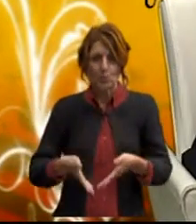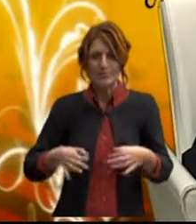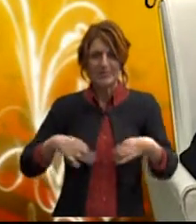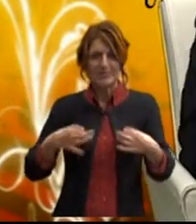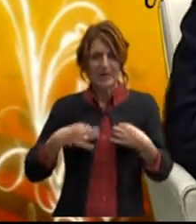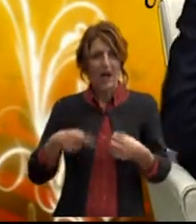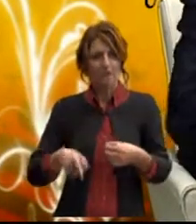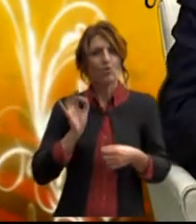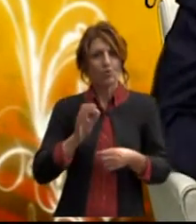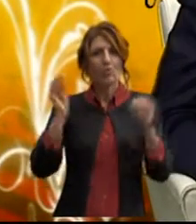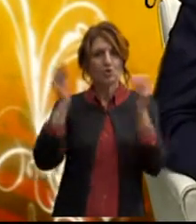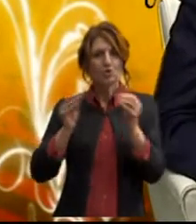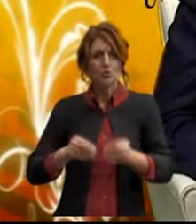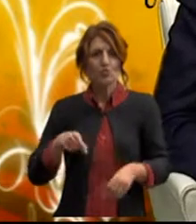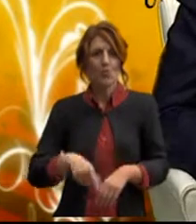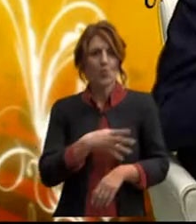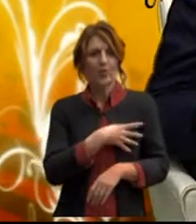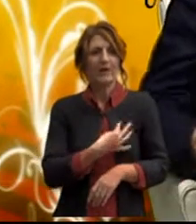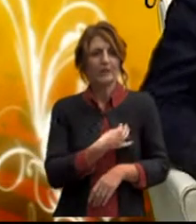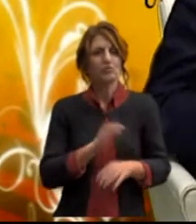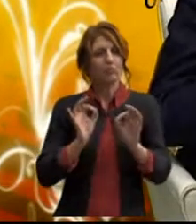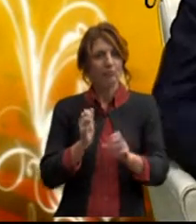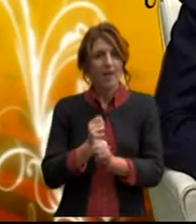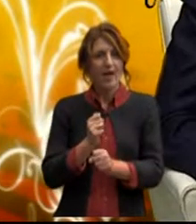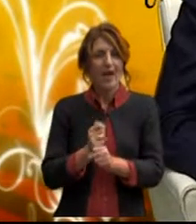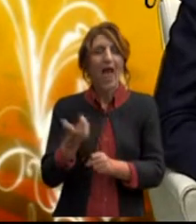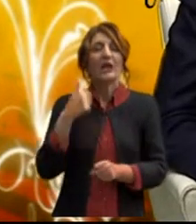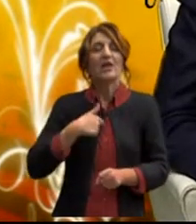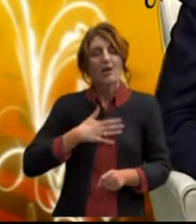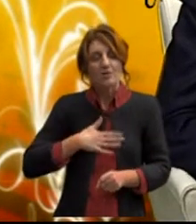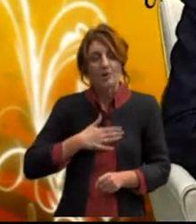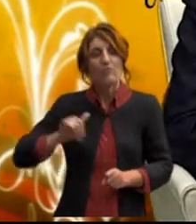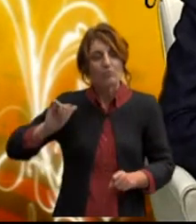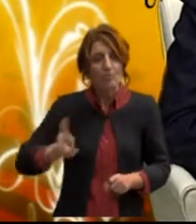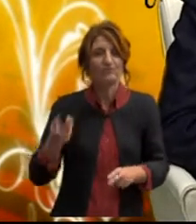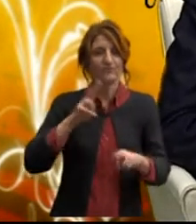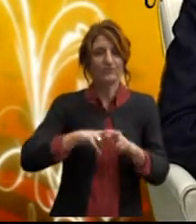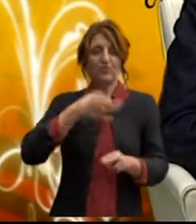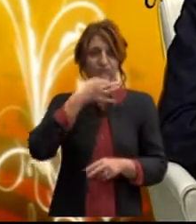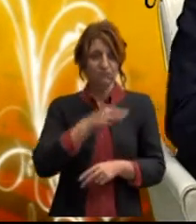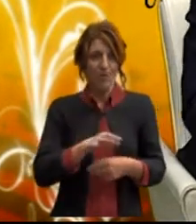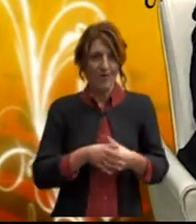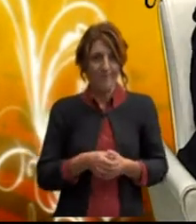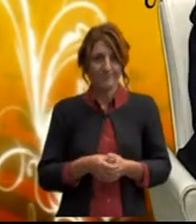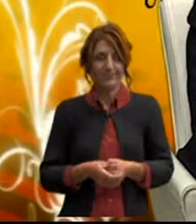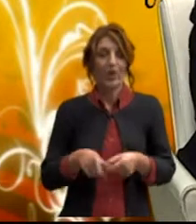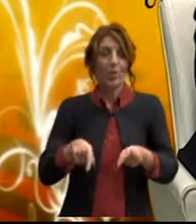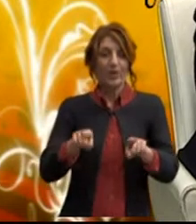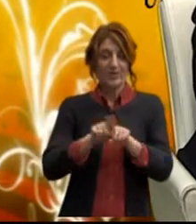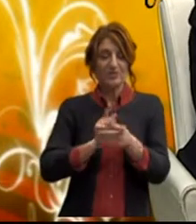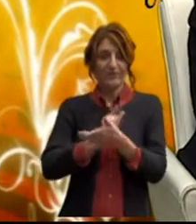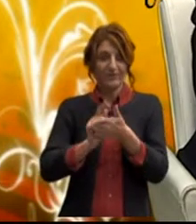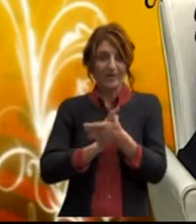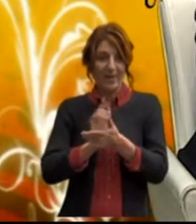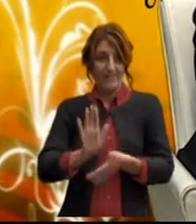od najboljih sustava u Hrvatskoj koji funkcionira, ali hoćemo, dakle, da je uvijek bolje. A istovremeno na taj